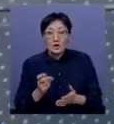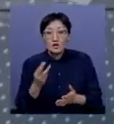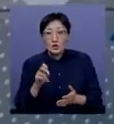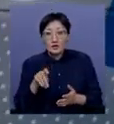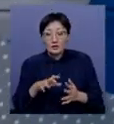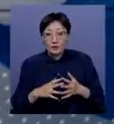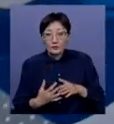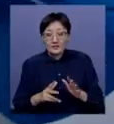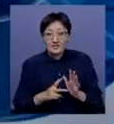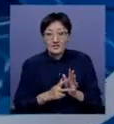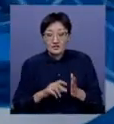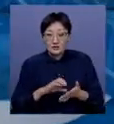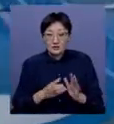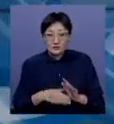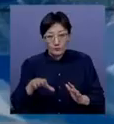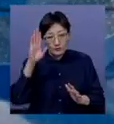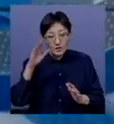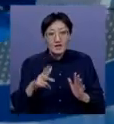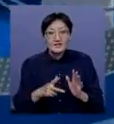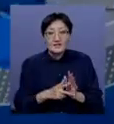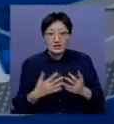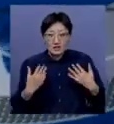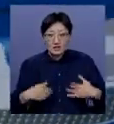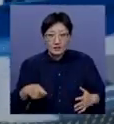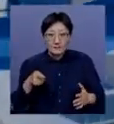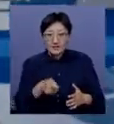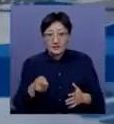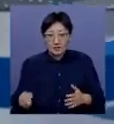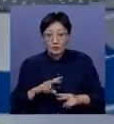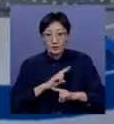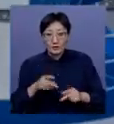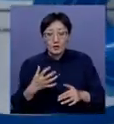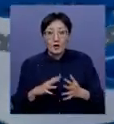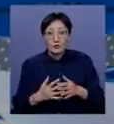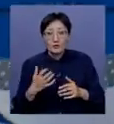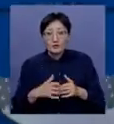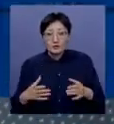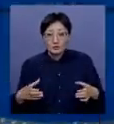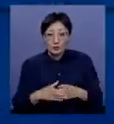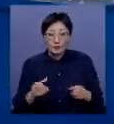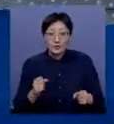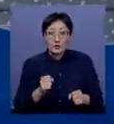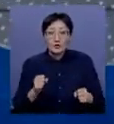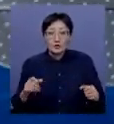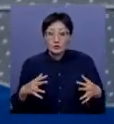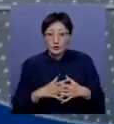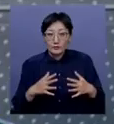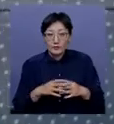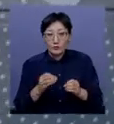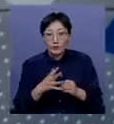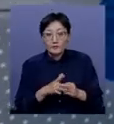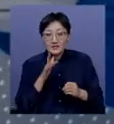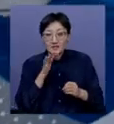ауылында 8-ші сынып оқушысы 8 жерден пышақталып қаза тапты. Ауыл арасындағы топтық төбелес осылайша 15